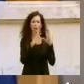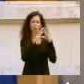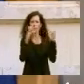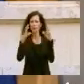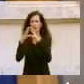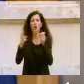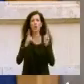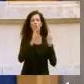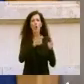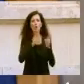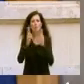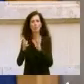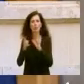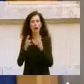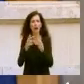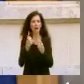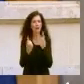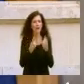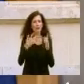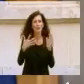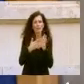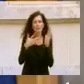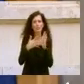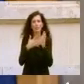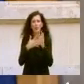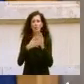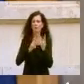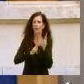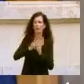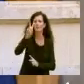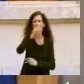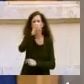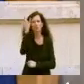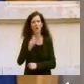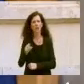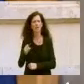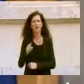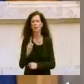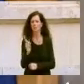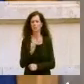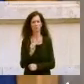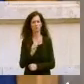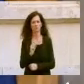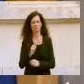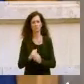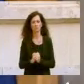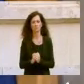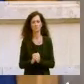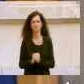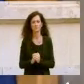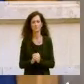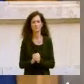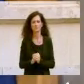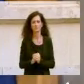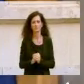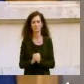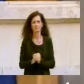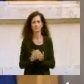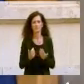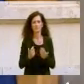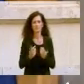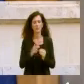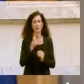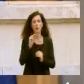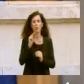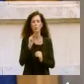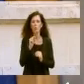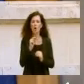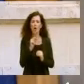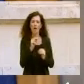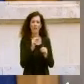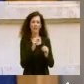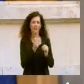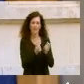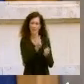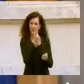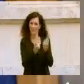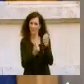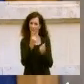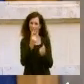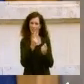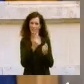ospedaliere su tutto il territorio nazionale il trend dei nuovi casi diagnosticati